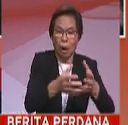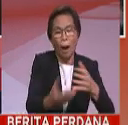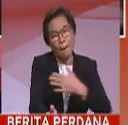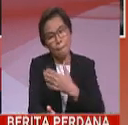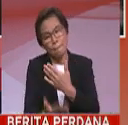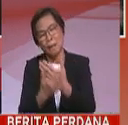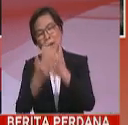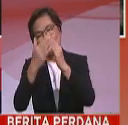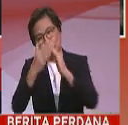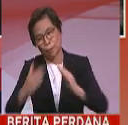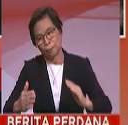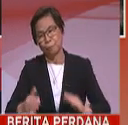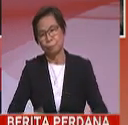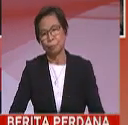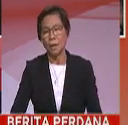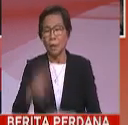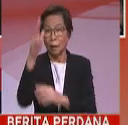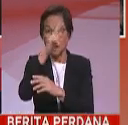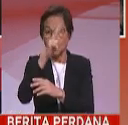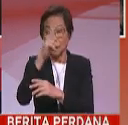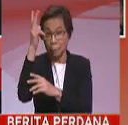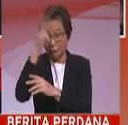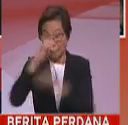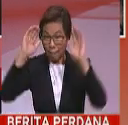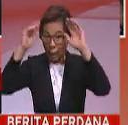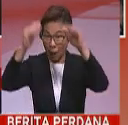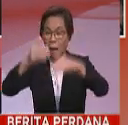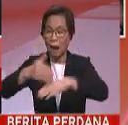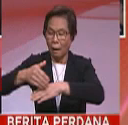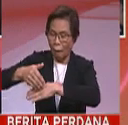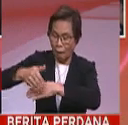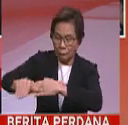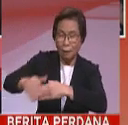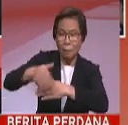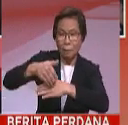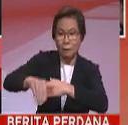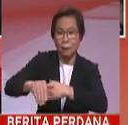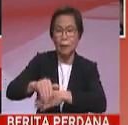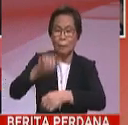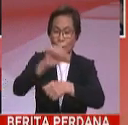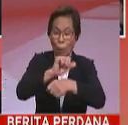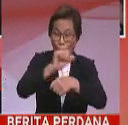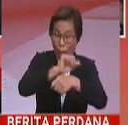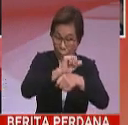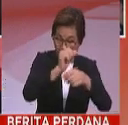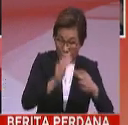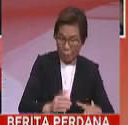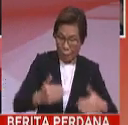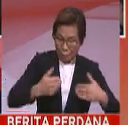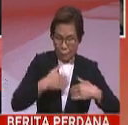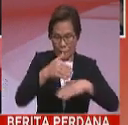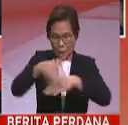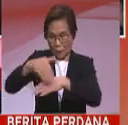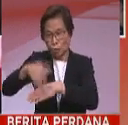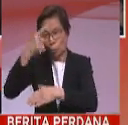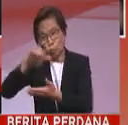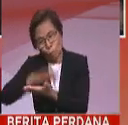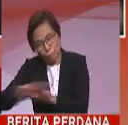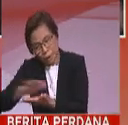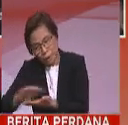rumah. Dan kerajaan akan menggerakkan tenaga yang ada untuk membersihkan